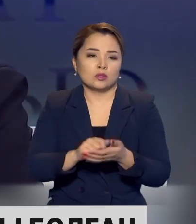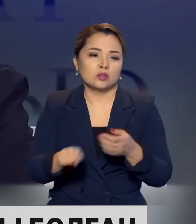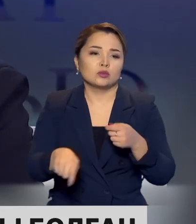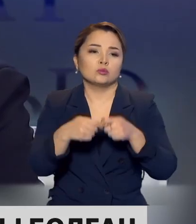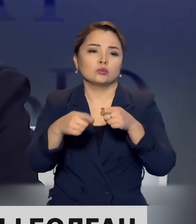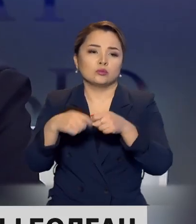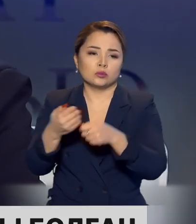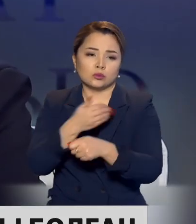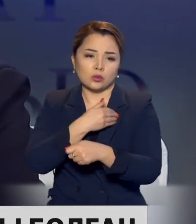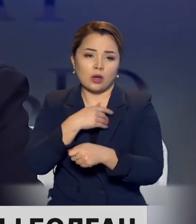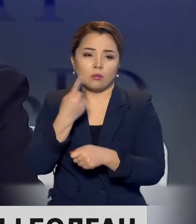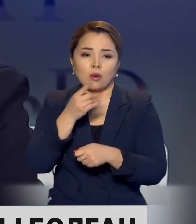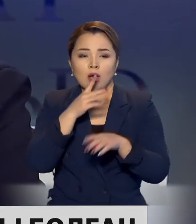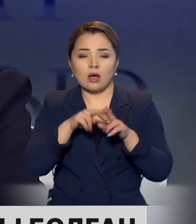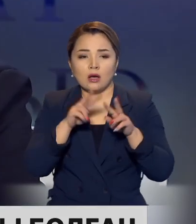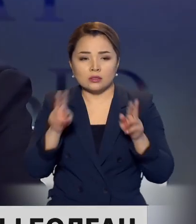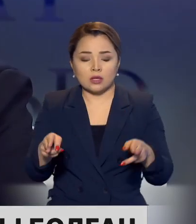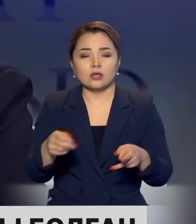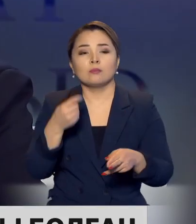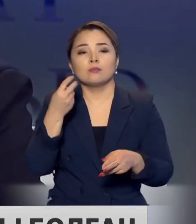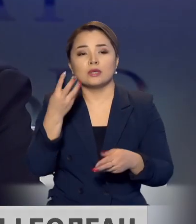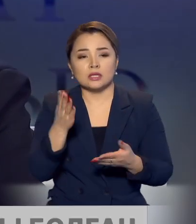уақытта бірнеше